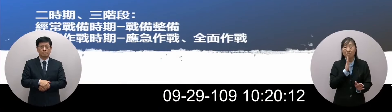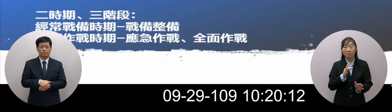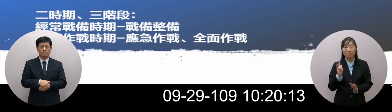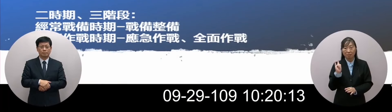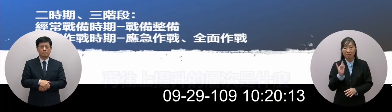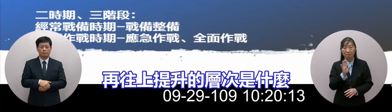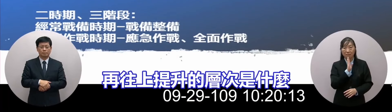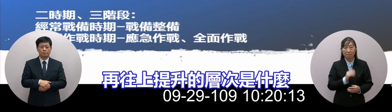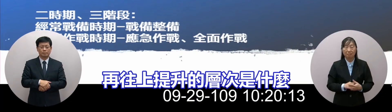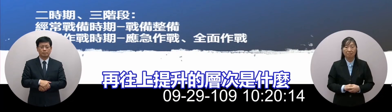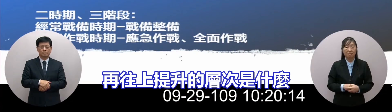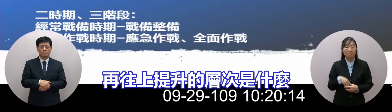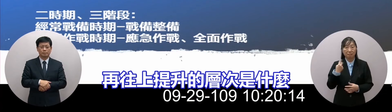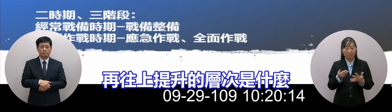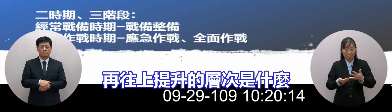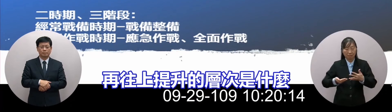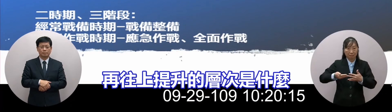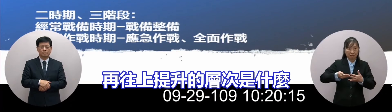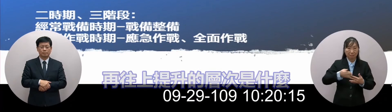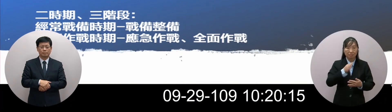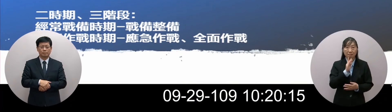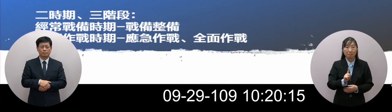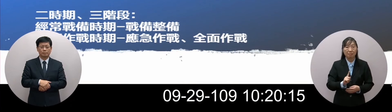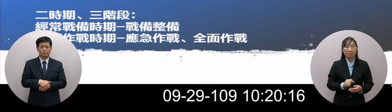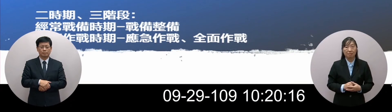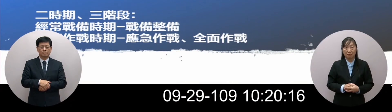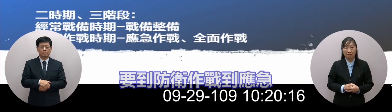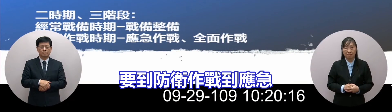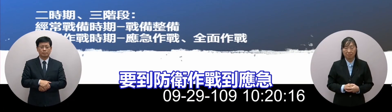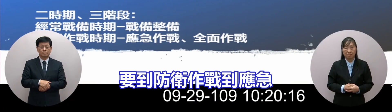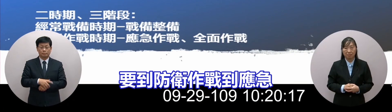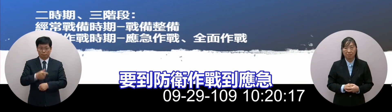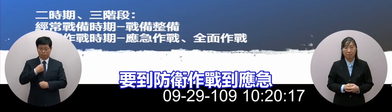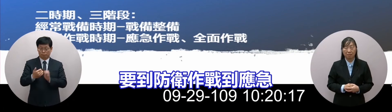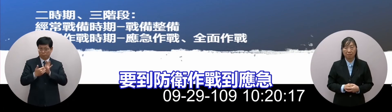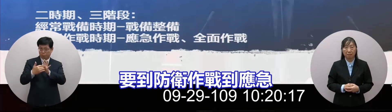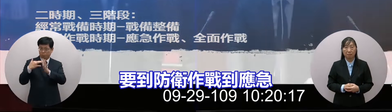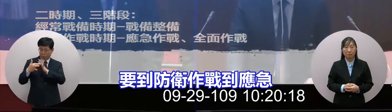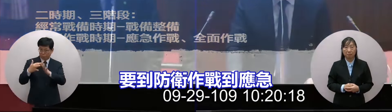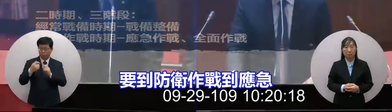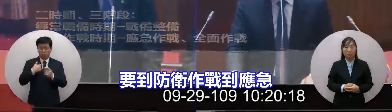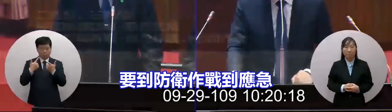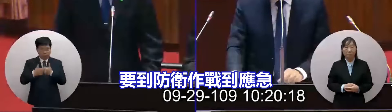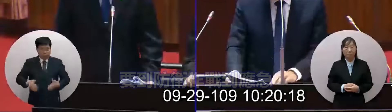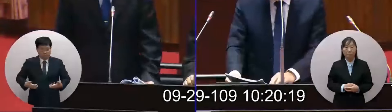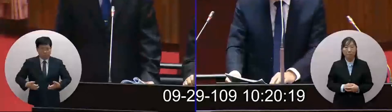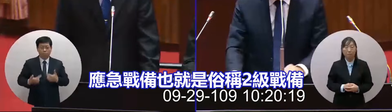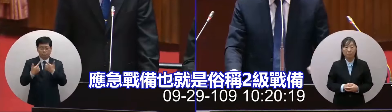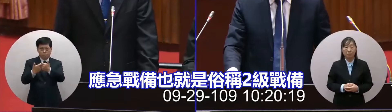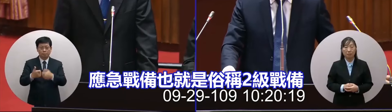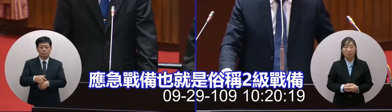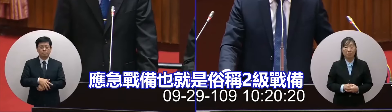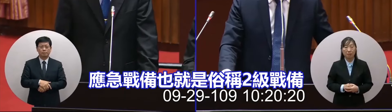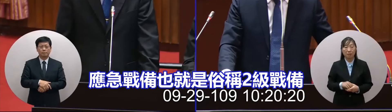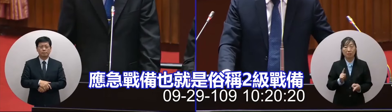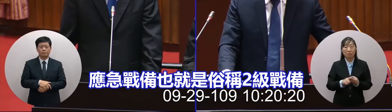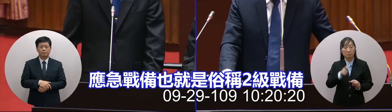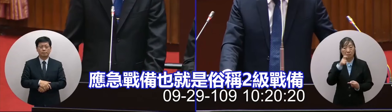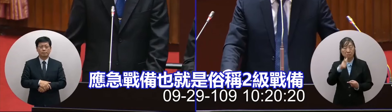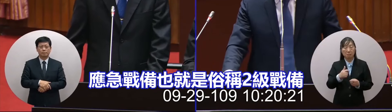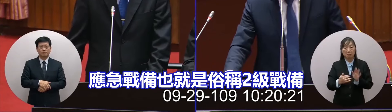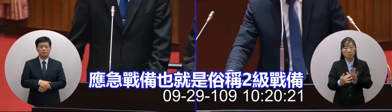备，在往上提升的层次是什么？ 要到防卫作战，到应急的战备了。 应急战备，